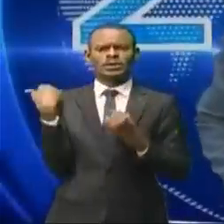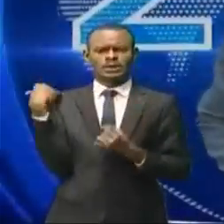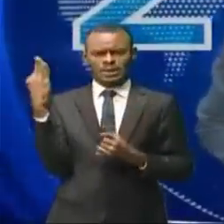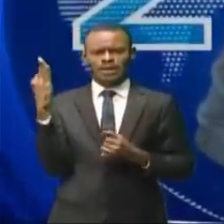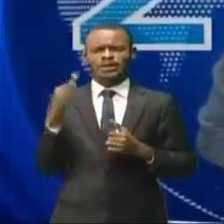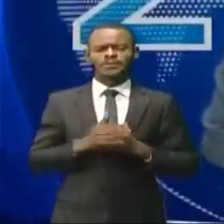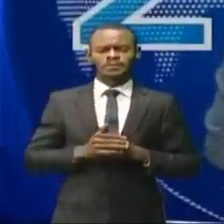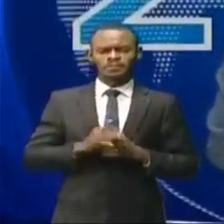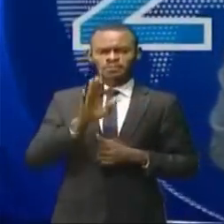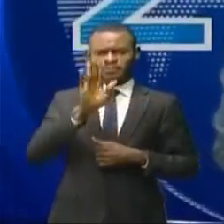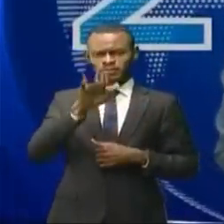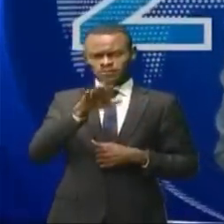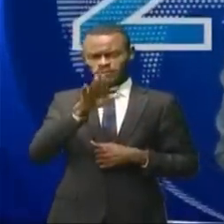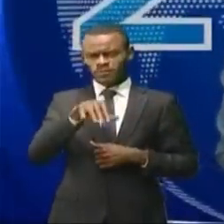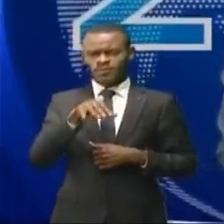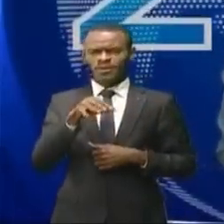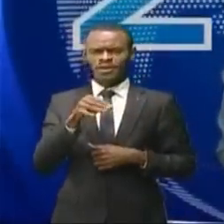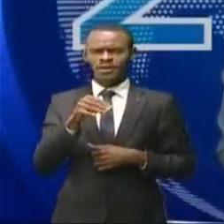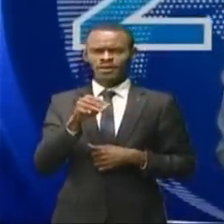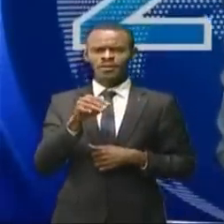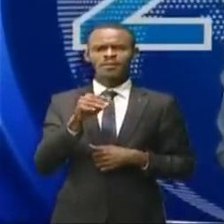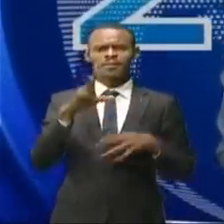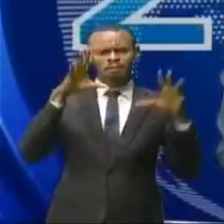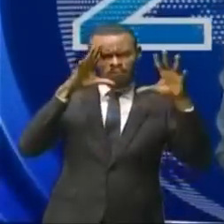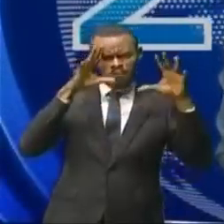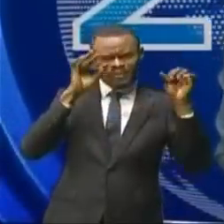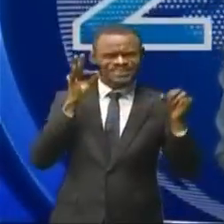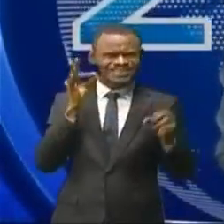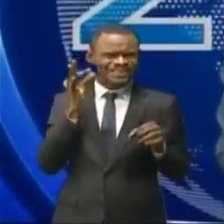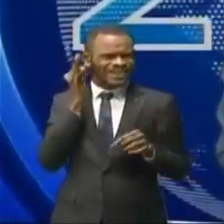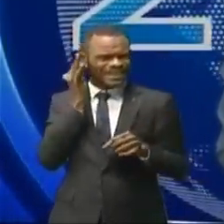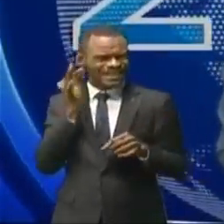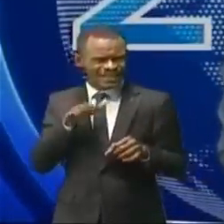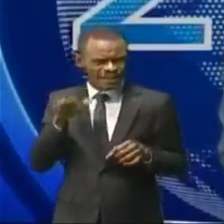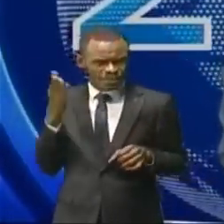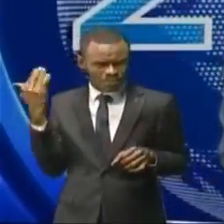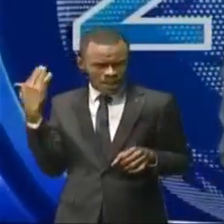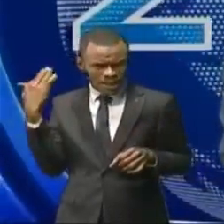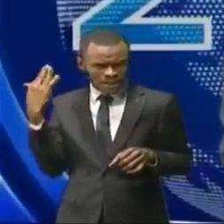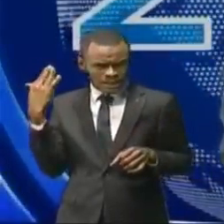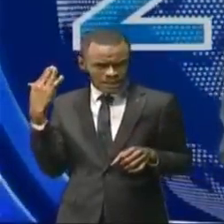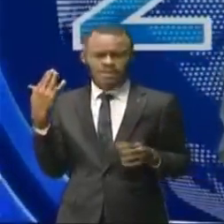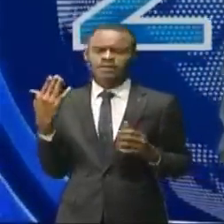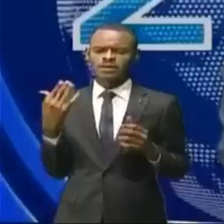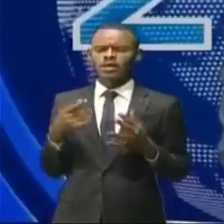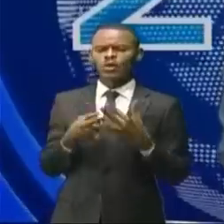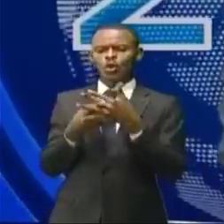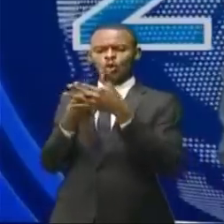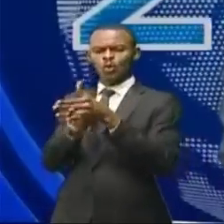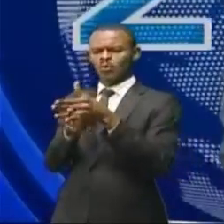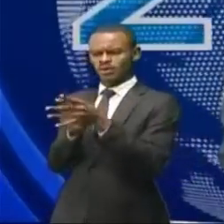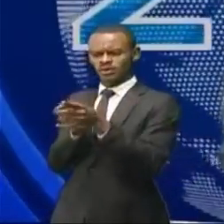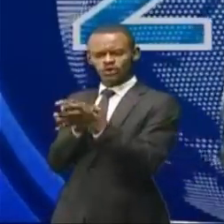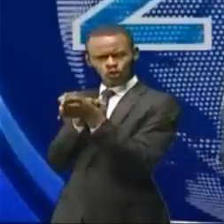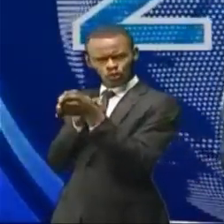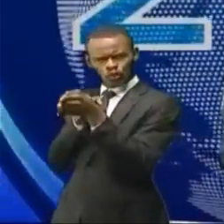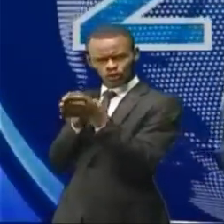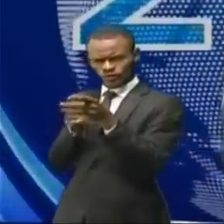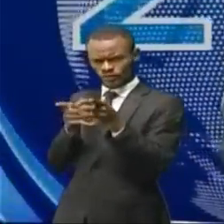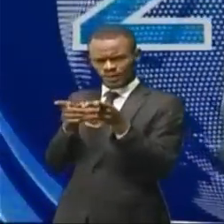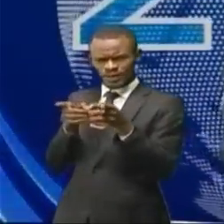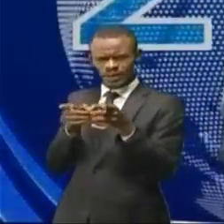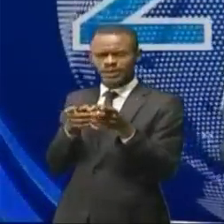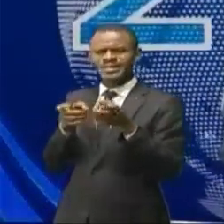je l'ai dit tantôt ou Kenya ancien président kenyan et facilitateur dans la résolution de la crise sécuritaire dans la partie Est du pays